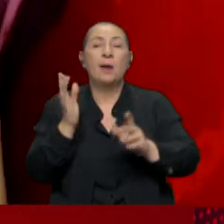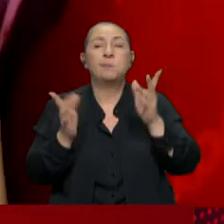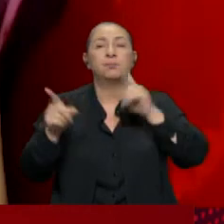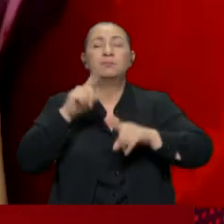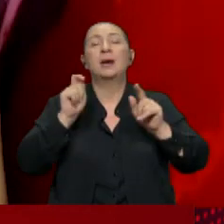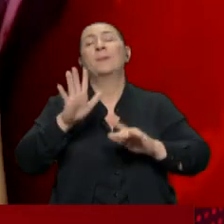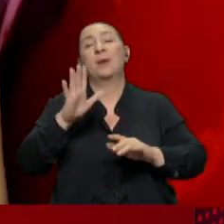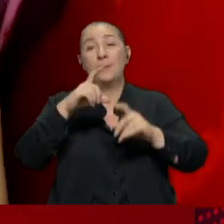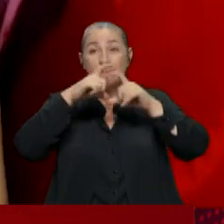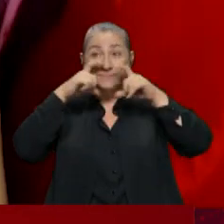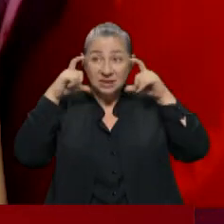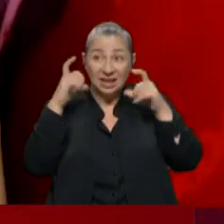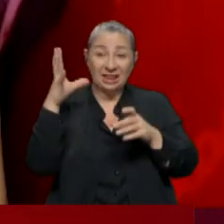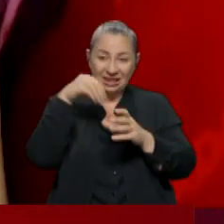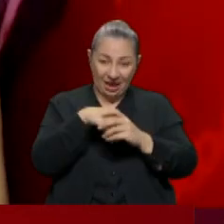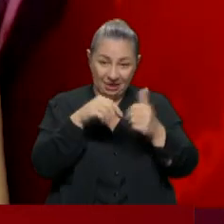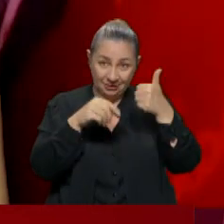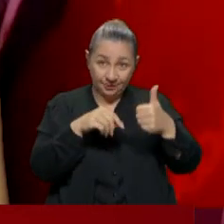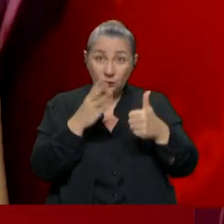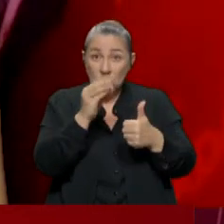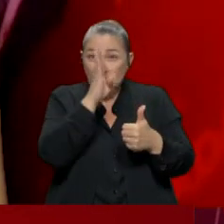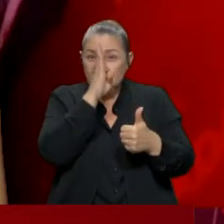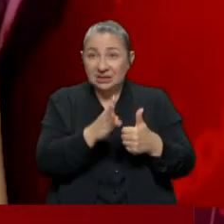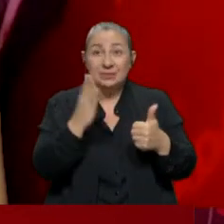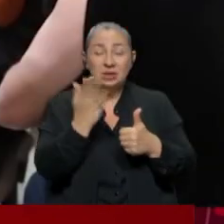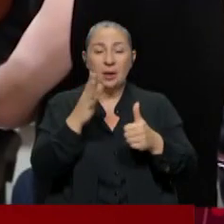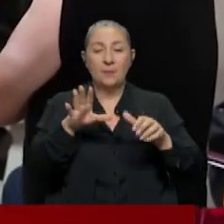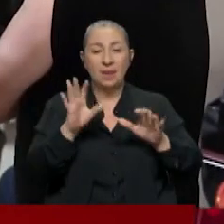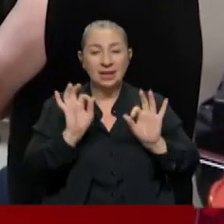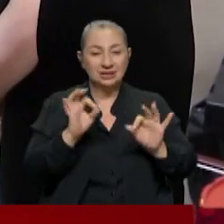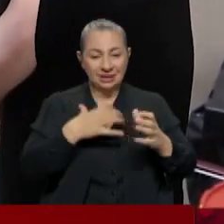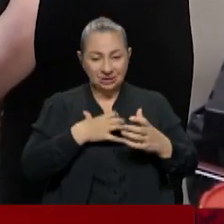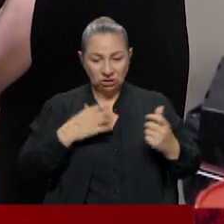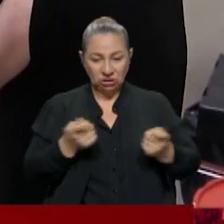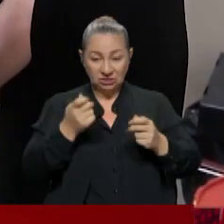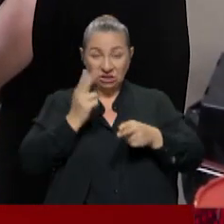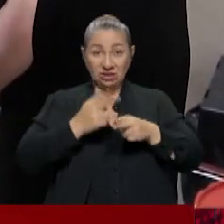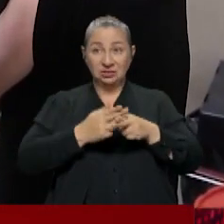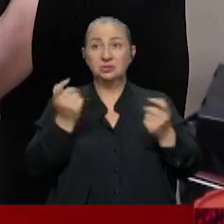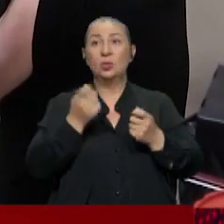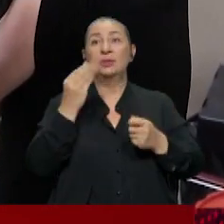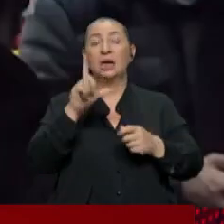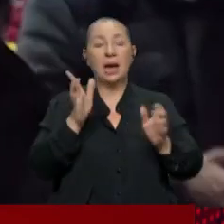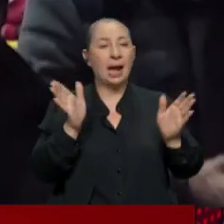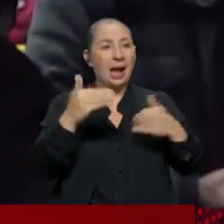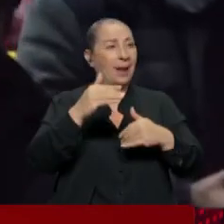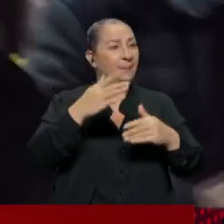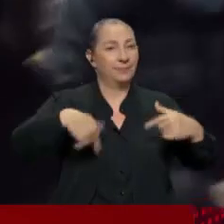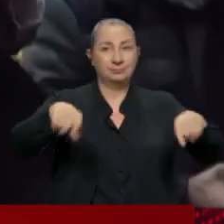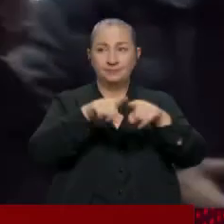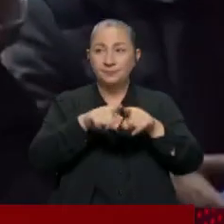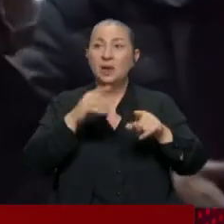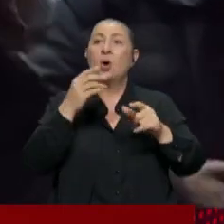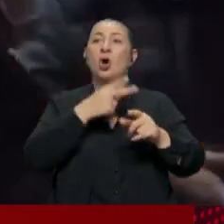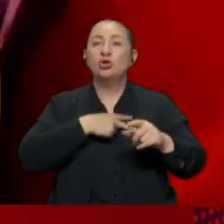aksatmamak. Maske kullanımı da dahil olmak üzere çok ciddi bir biçimde bağışıklama çalışmalarını hızlandırmak gerekiyor. Kapalı alanları,